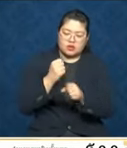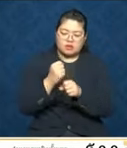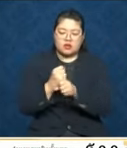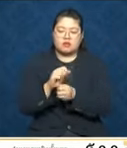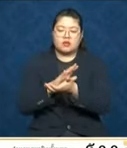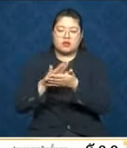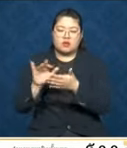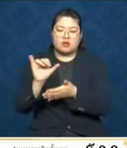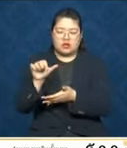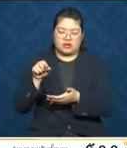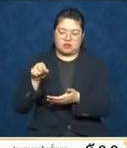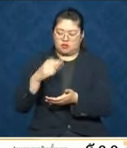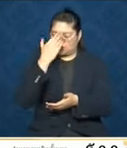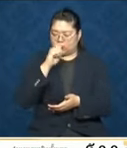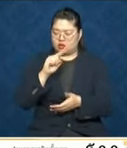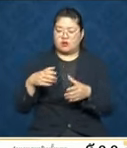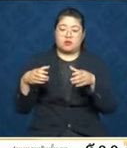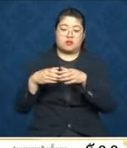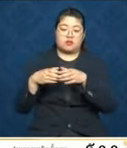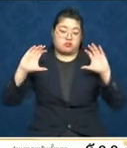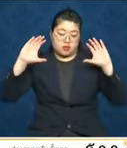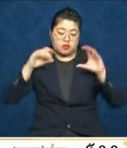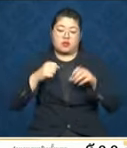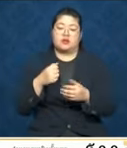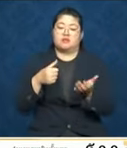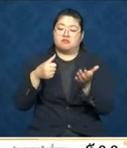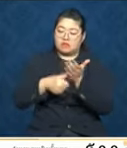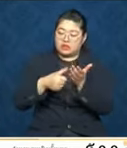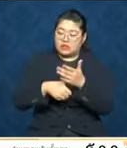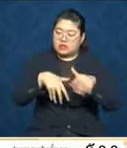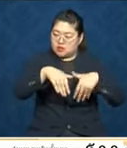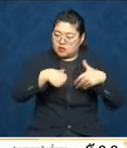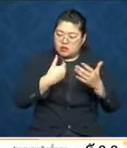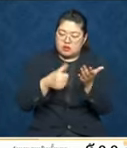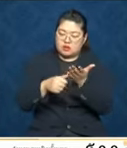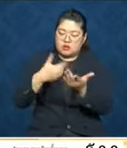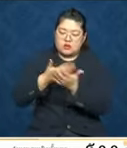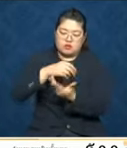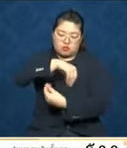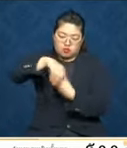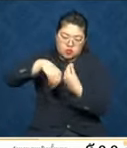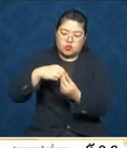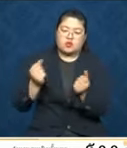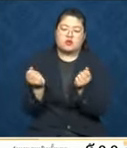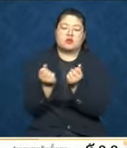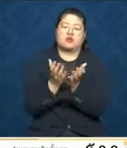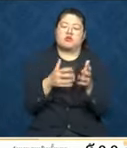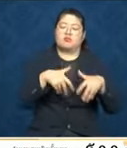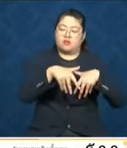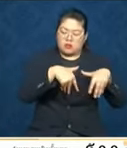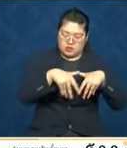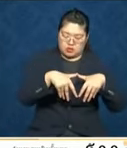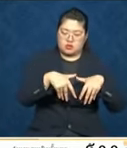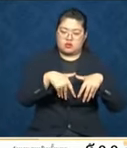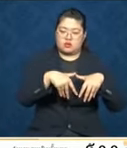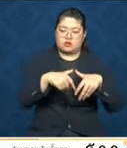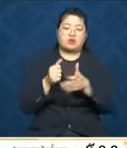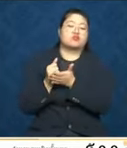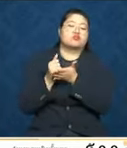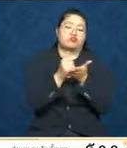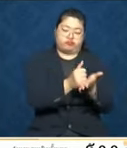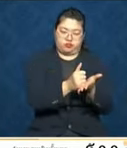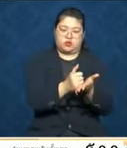ที่รับภาษีจากประชาชนประชาชนก็เดือดร้อนก็การหารือจะไม่เกิดผลผ